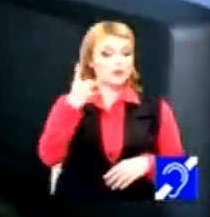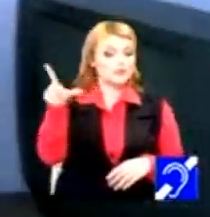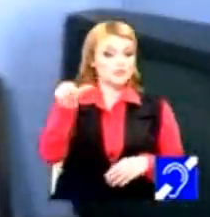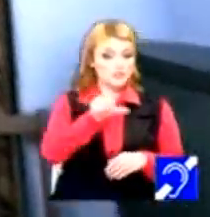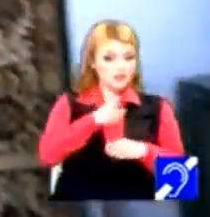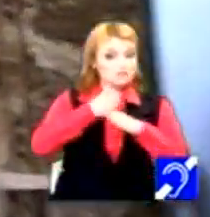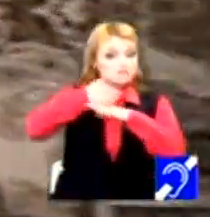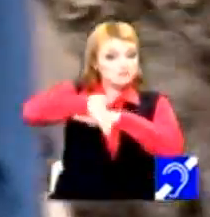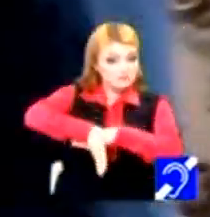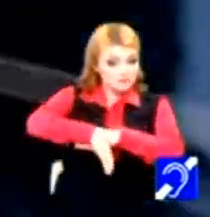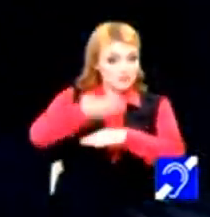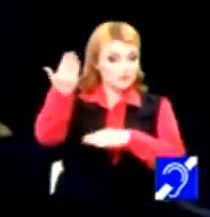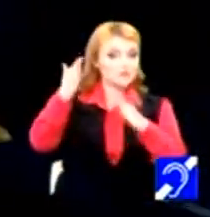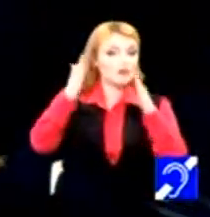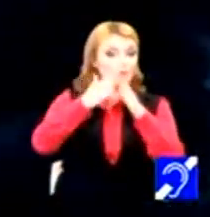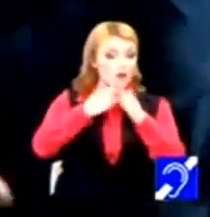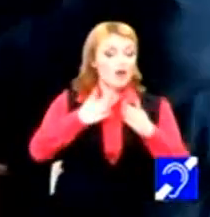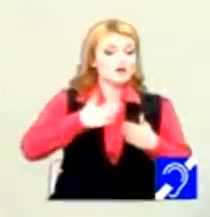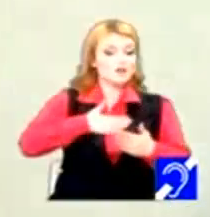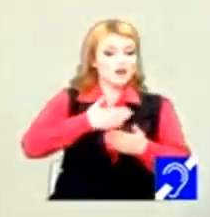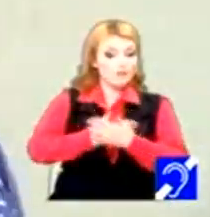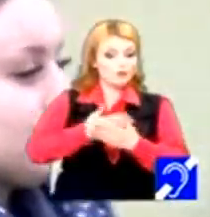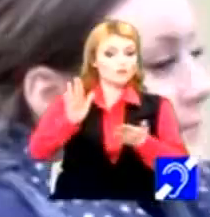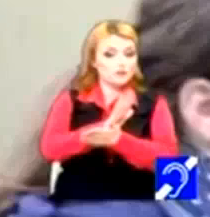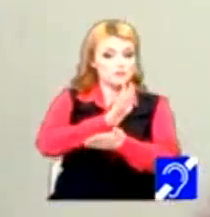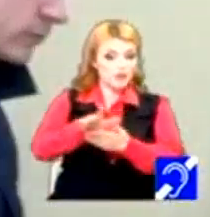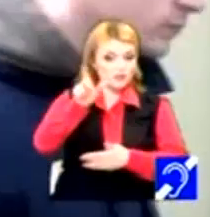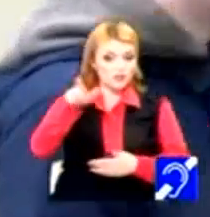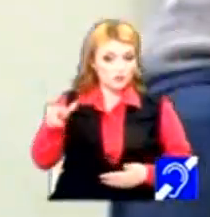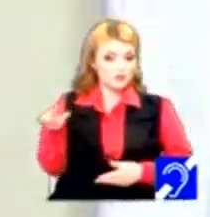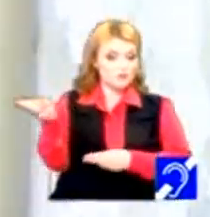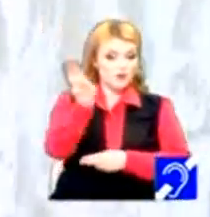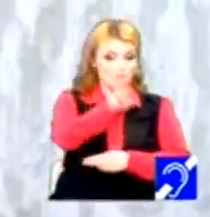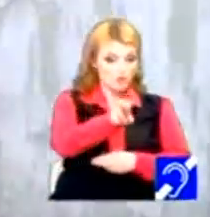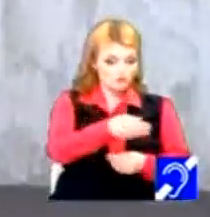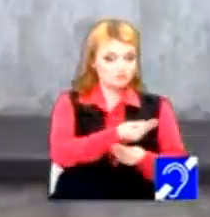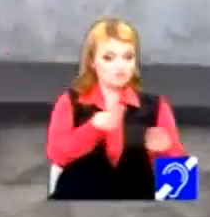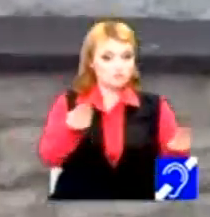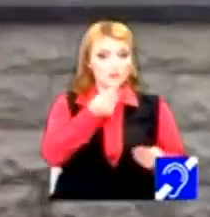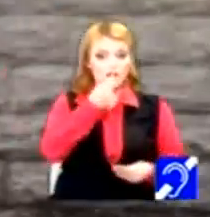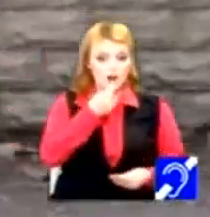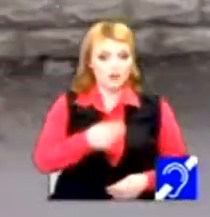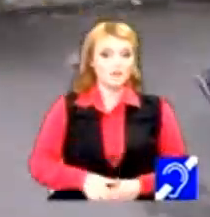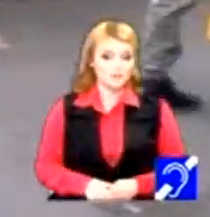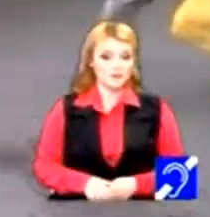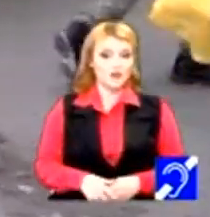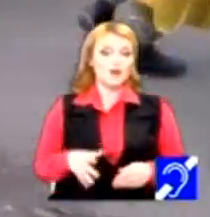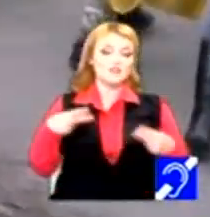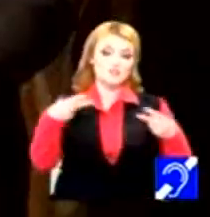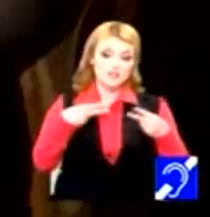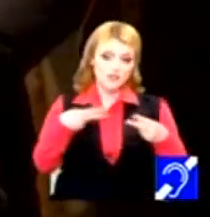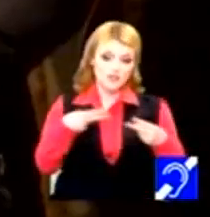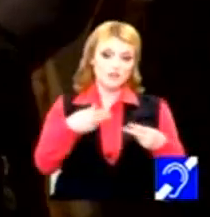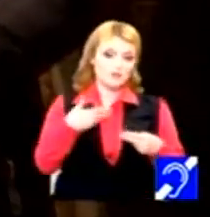săptămână, chiar în această zi, de voluntarii de la Biserica Sfinții Martiri Brâncoveni, care le aduc un prânz cald. Suntem martorii bucuriei